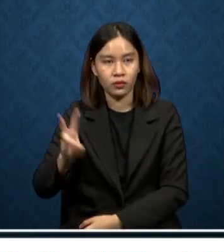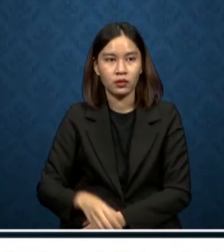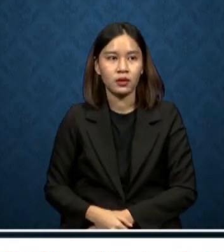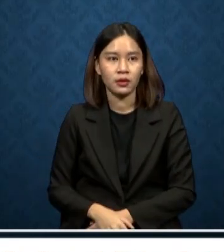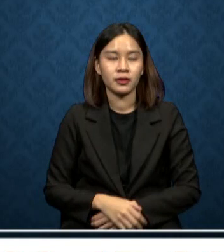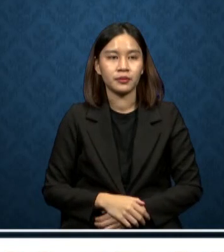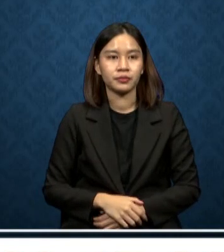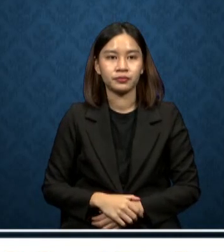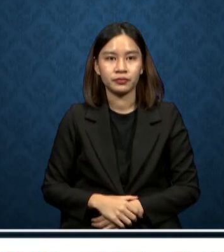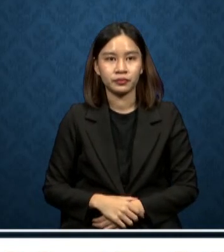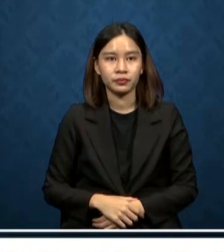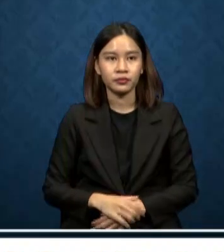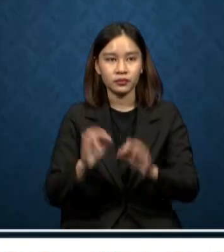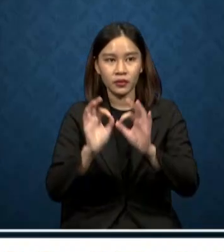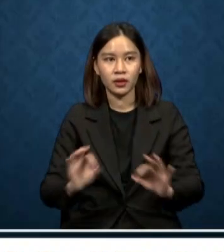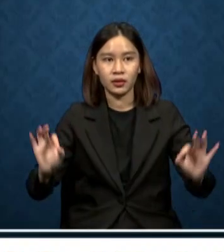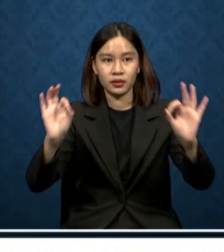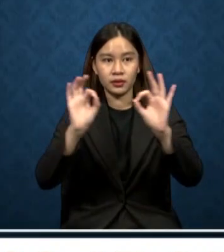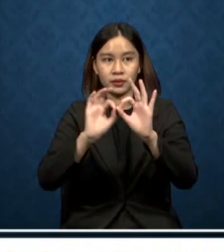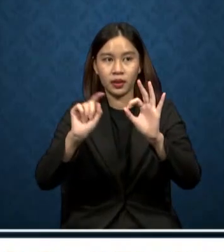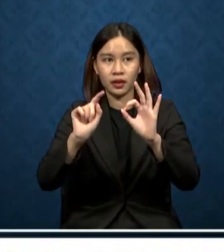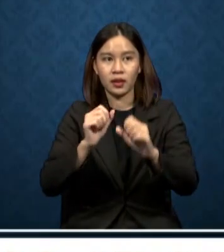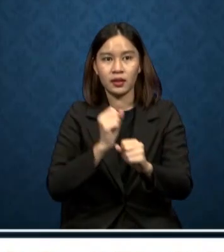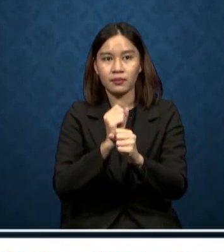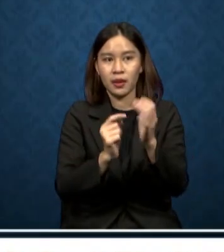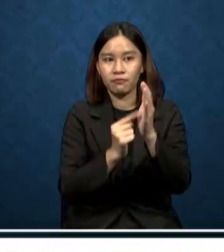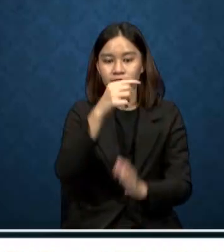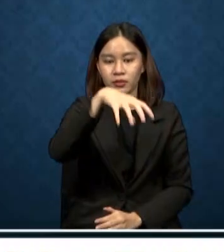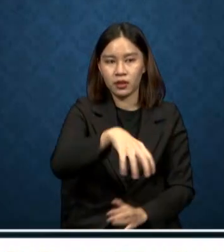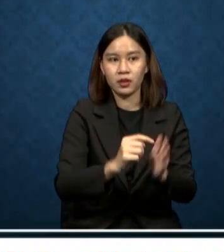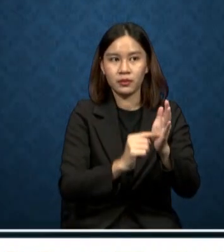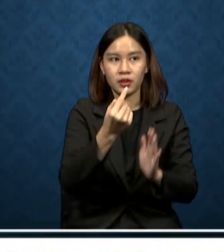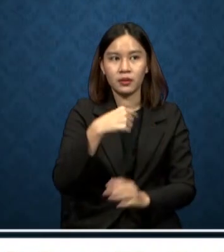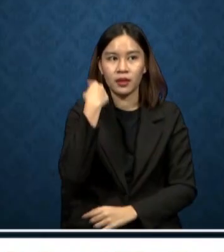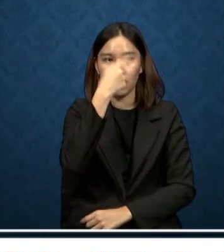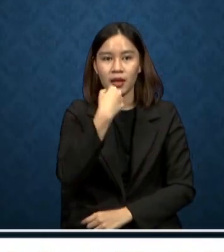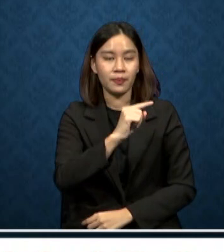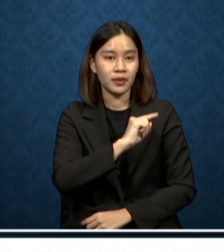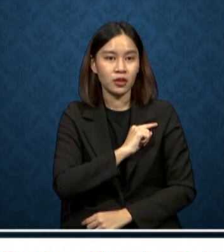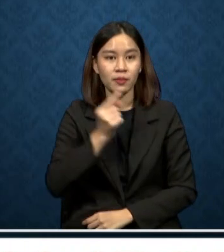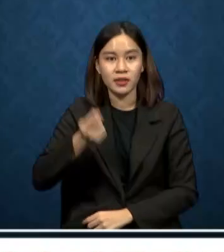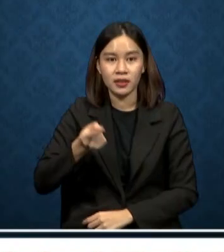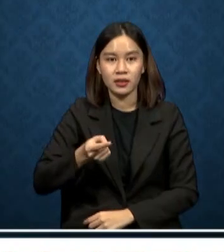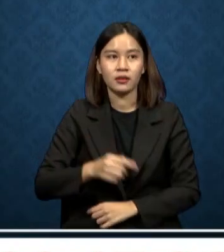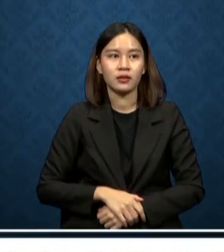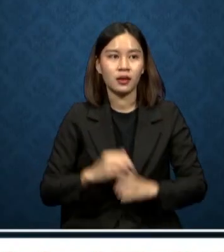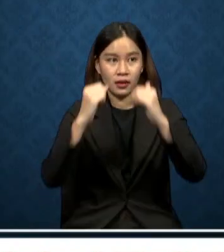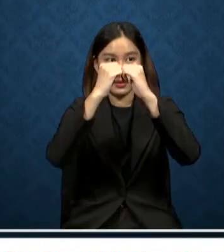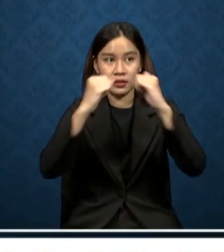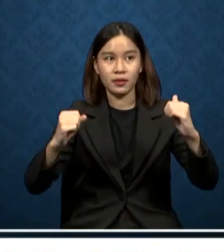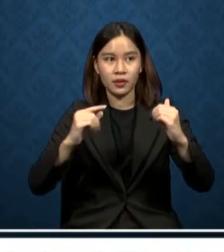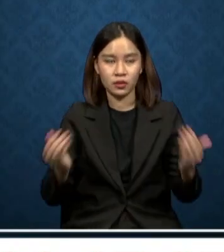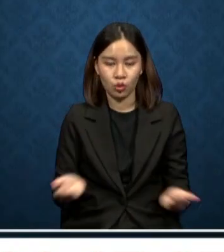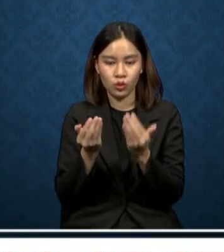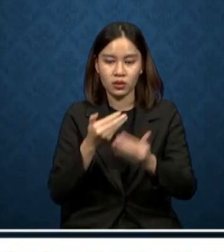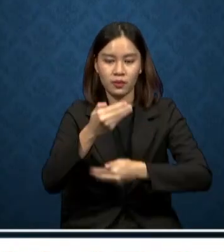ภาพจัยที่สำคัญก็คือหน่วยงานแรกก็คือผู้ที่ระปristชอบจริๆgoingคือ สัตกงานส่